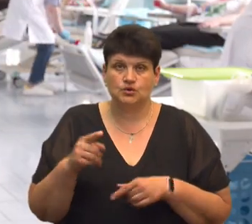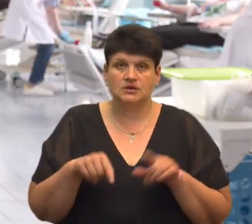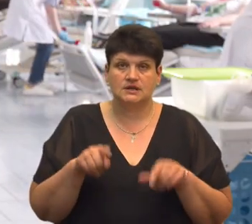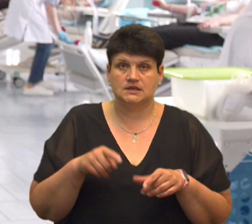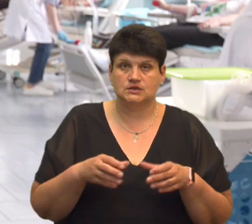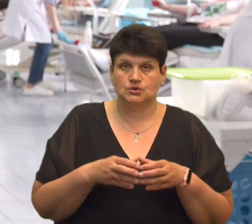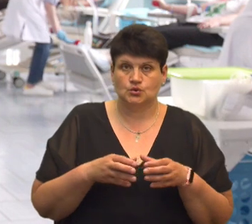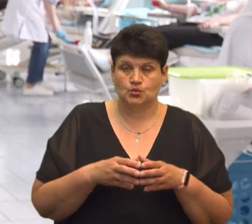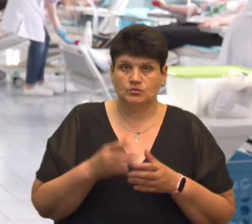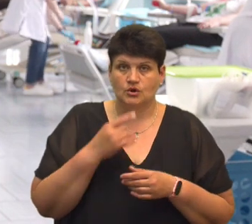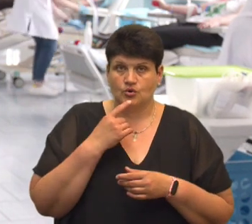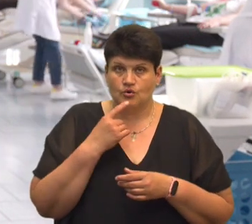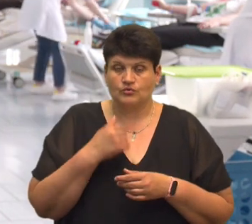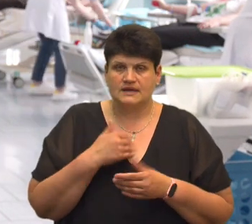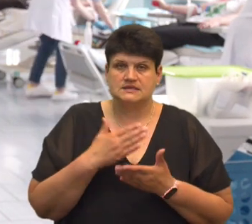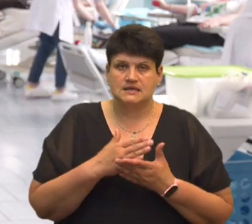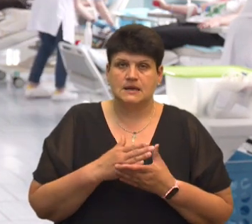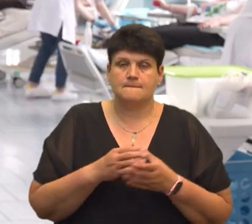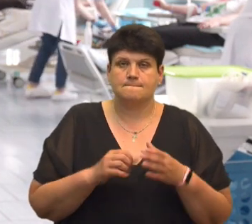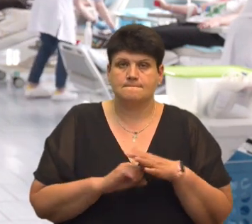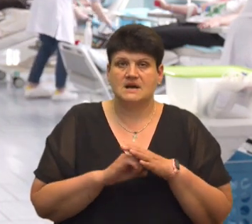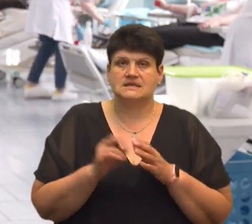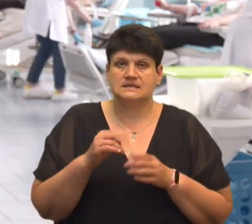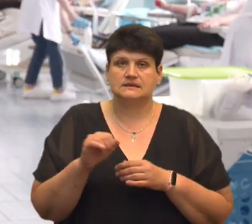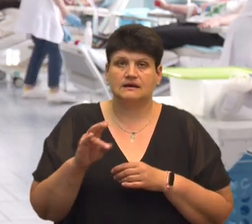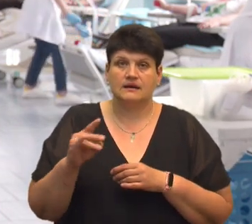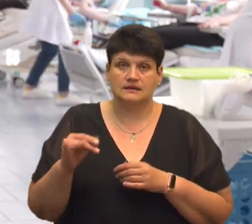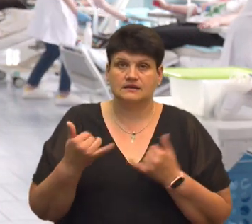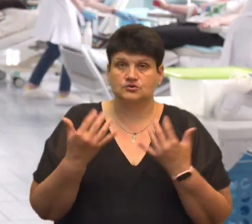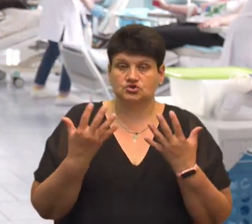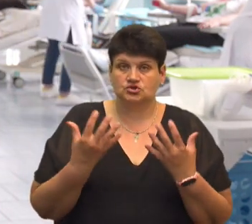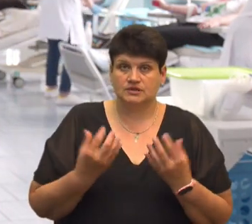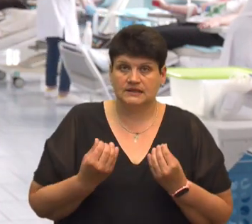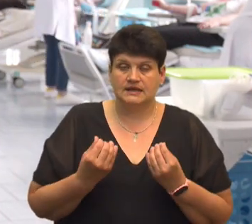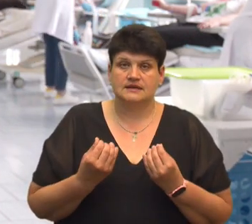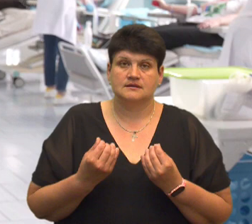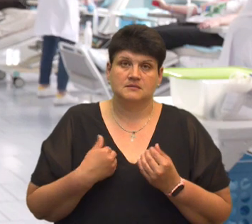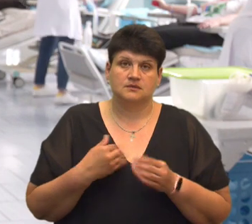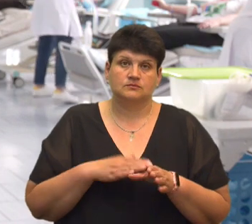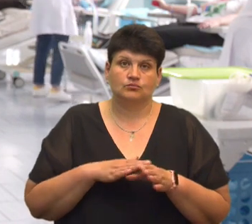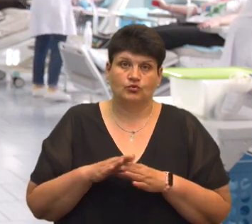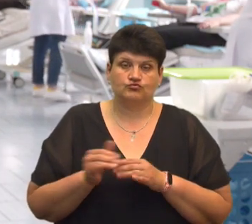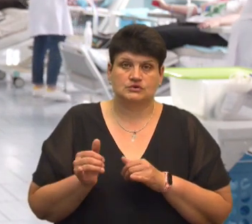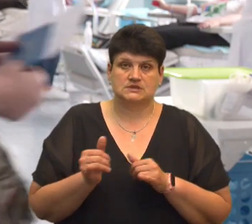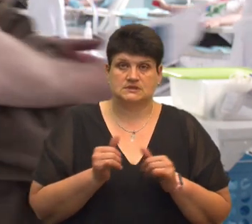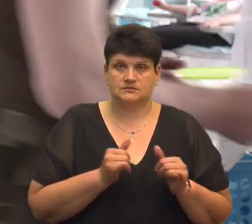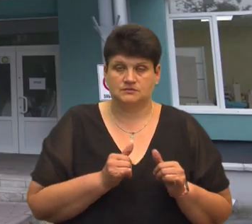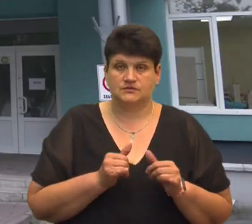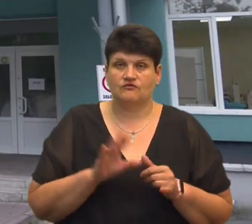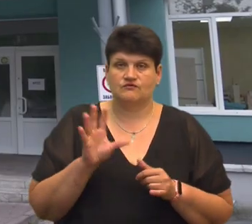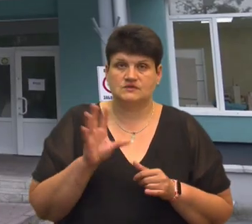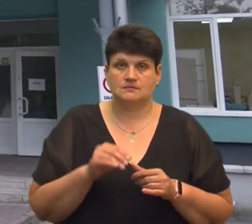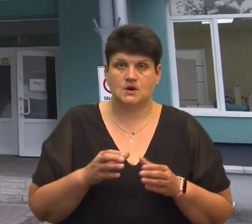база даних, і ми таких людей час від часу викликаємо. Але на сьогоднішній день ми цілком забезпечені всіма групами